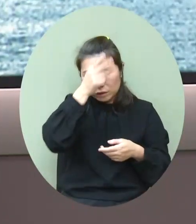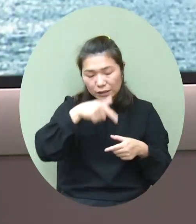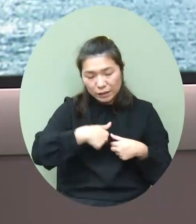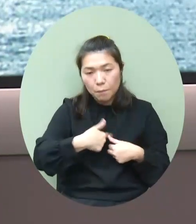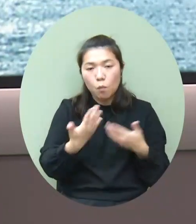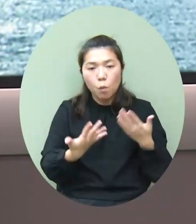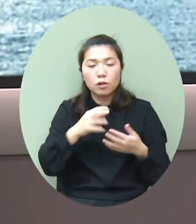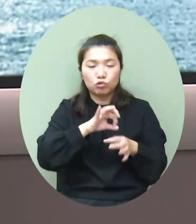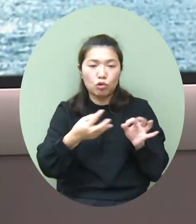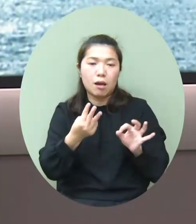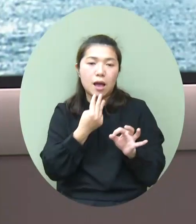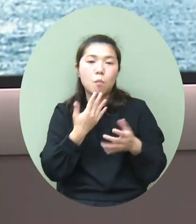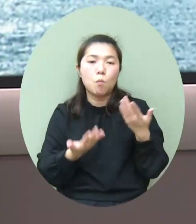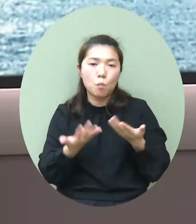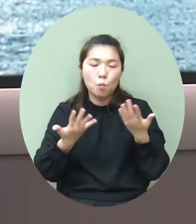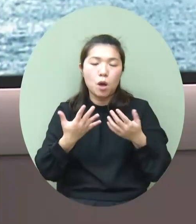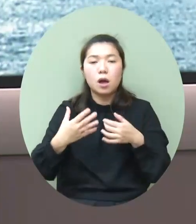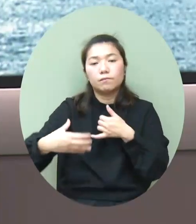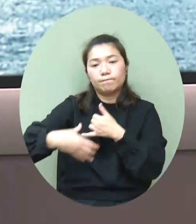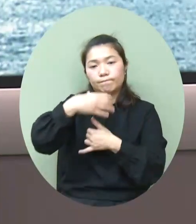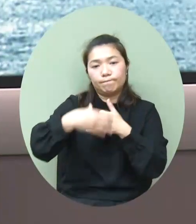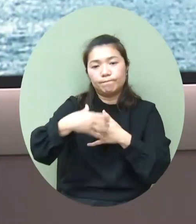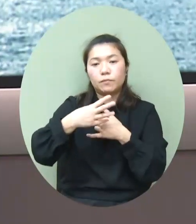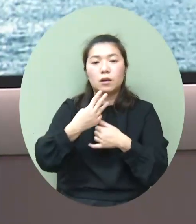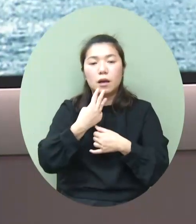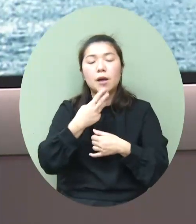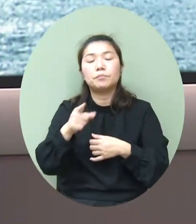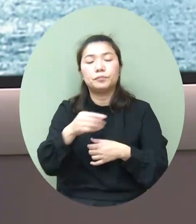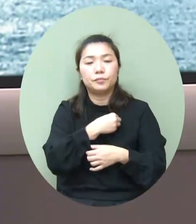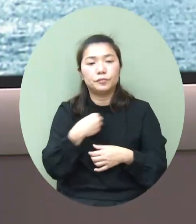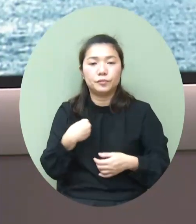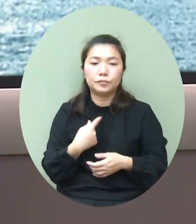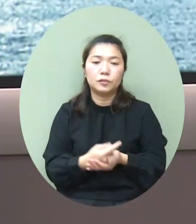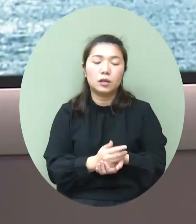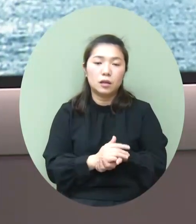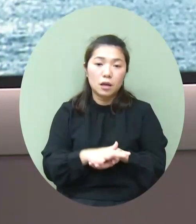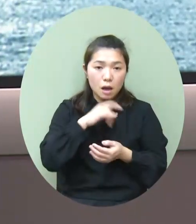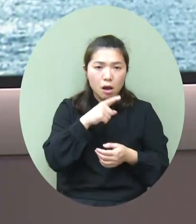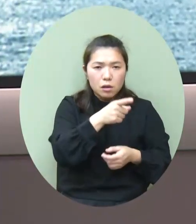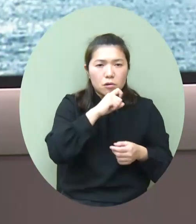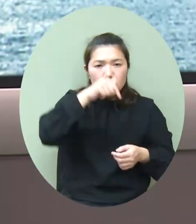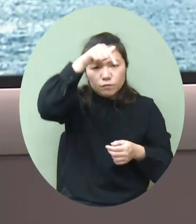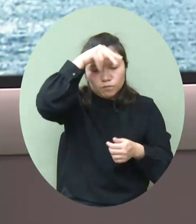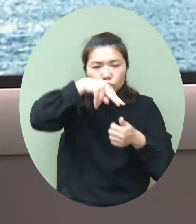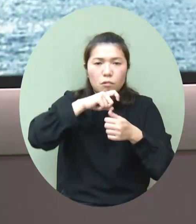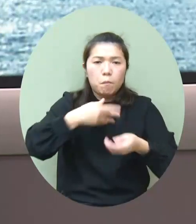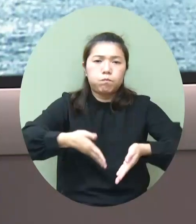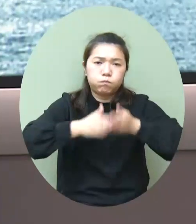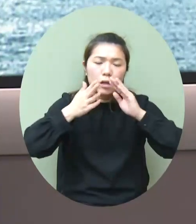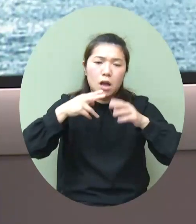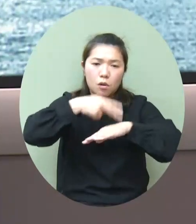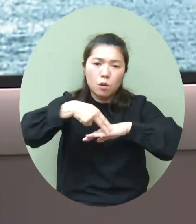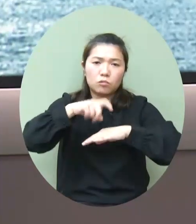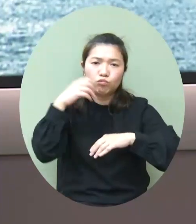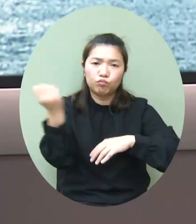术，冠心病肠癌或者是放射性的治疗，也跟私家医院启动了协